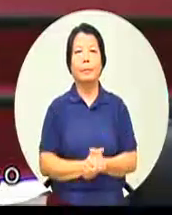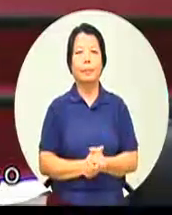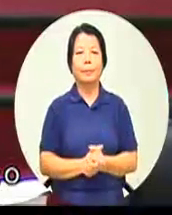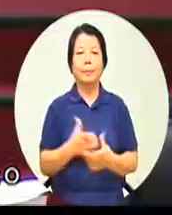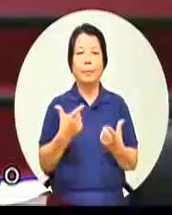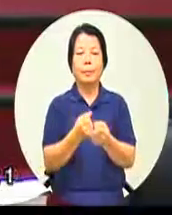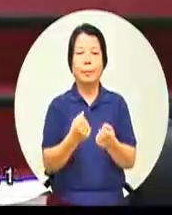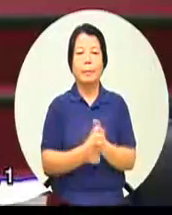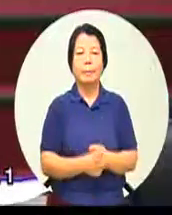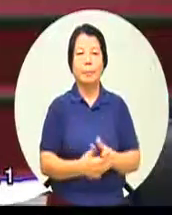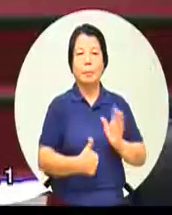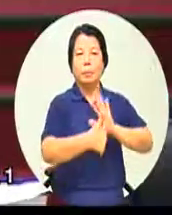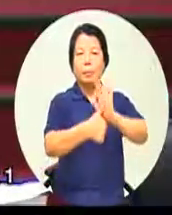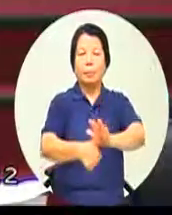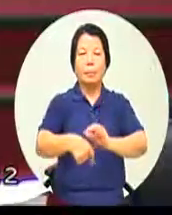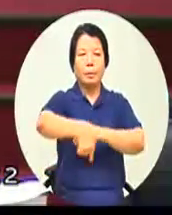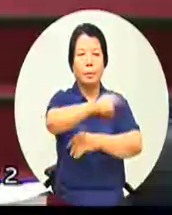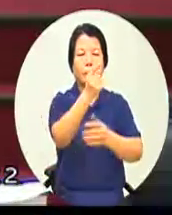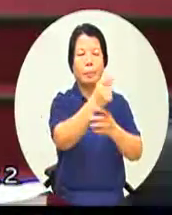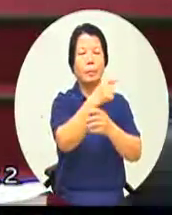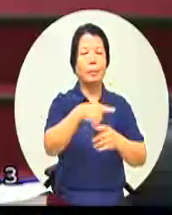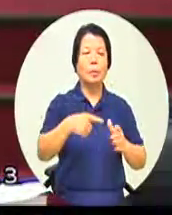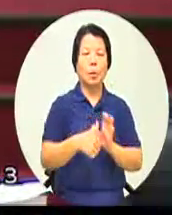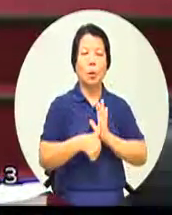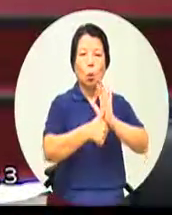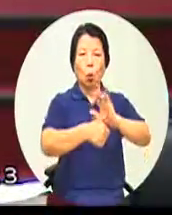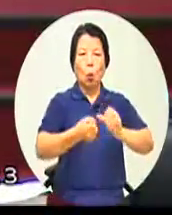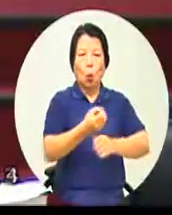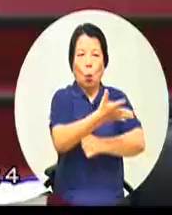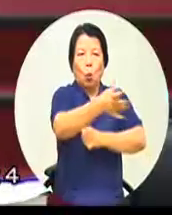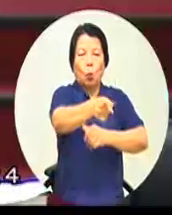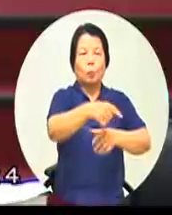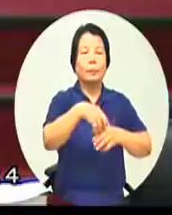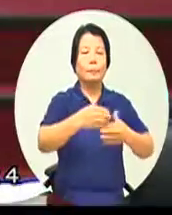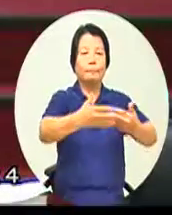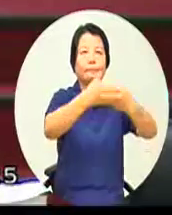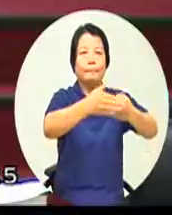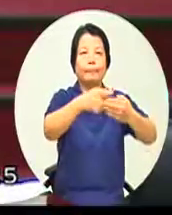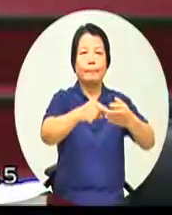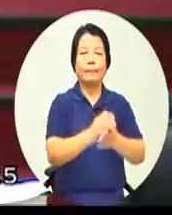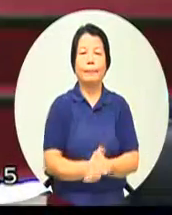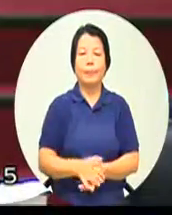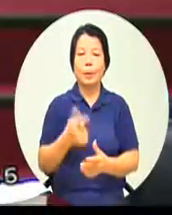轰动为东京的吼，打死的总共有偌济人啊？